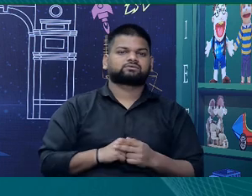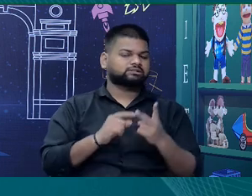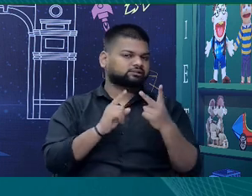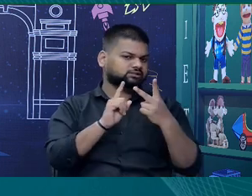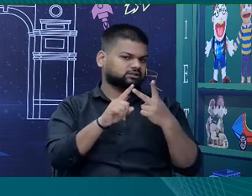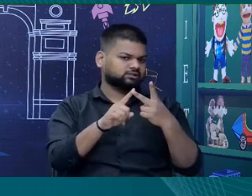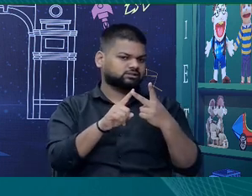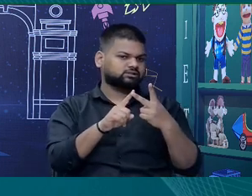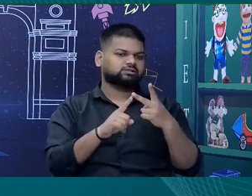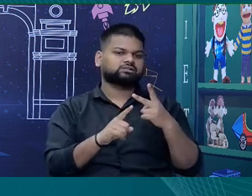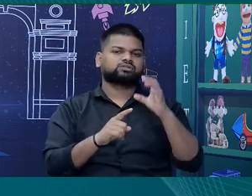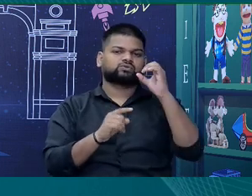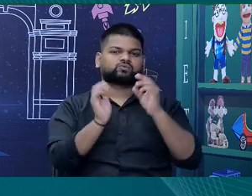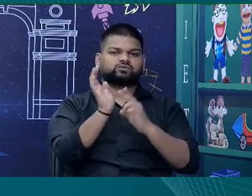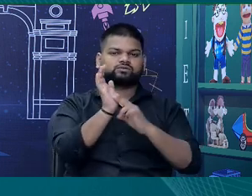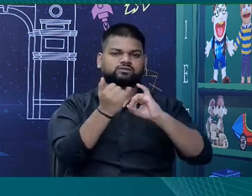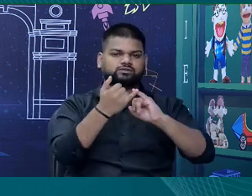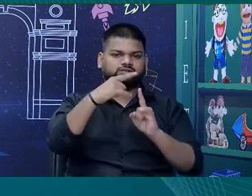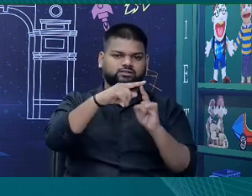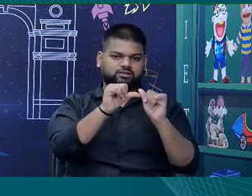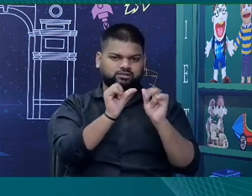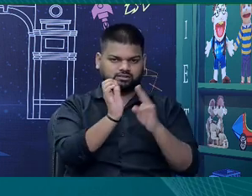है आपका कांस्टेंट